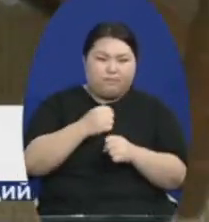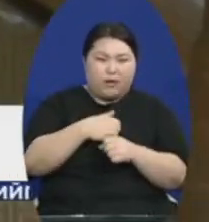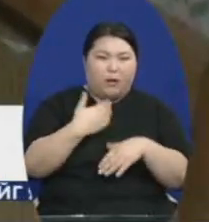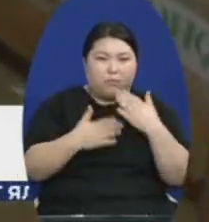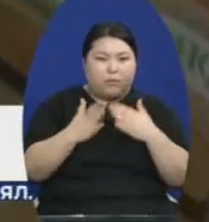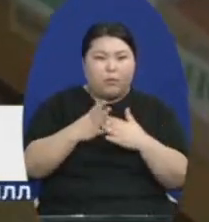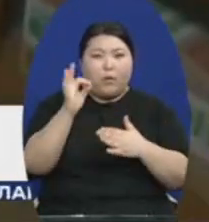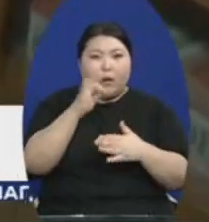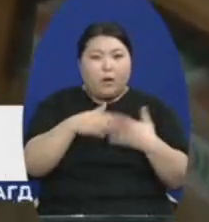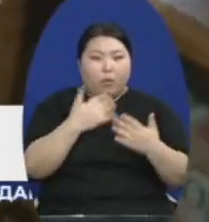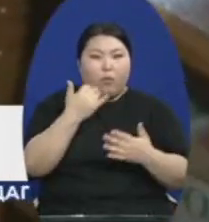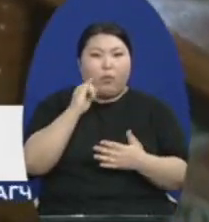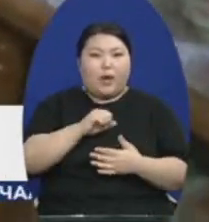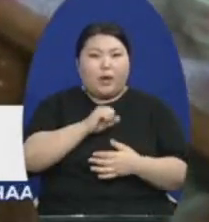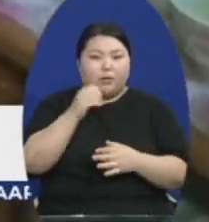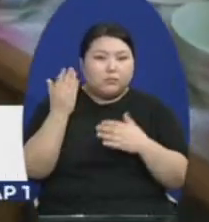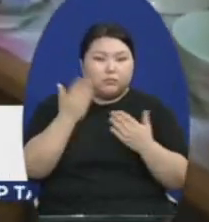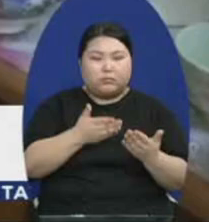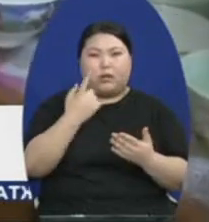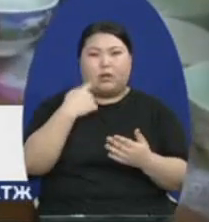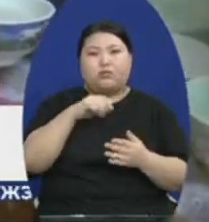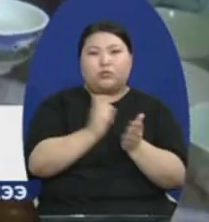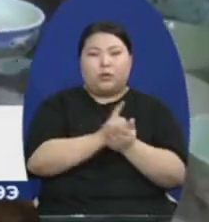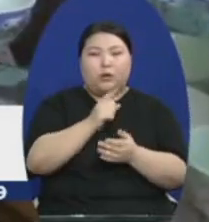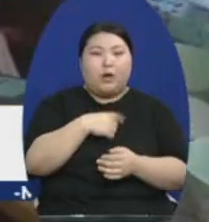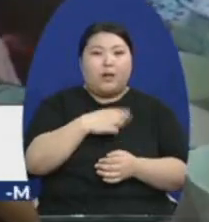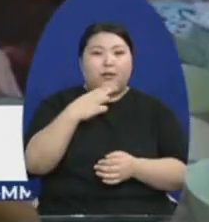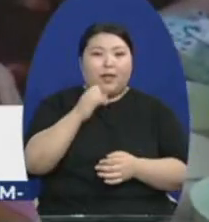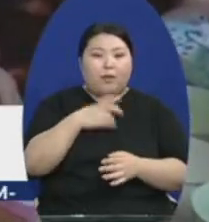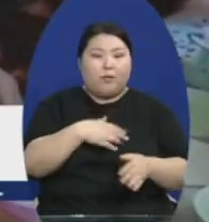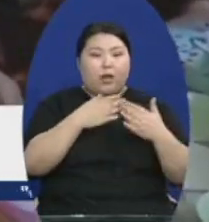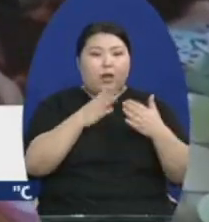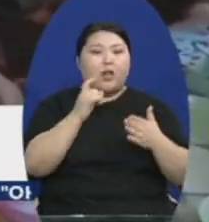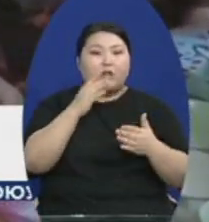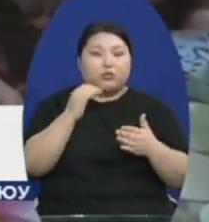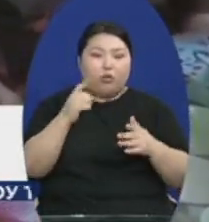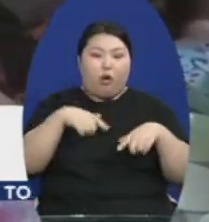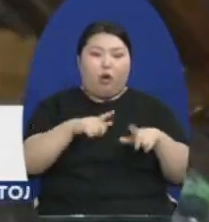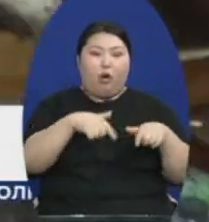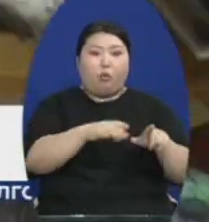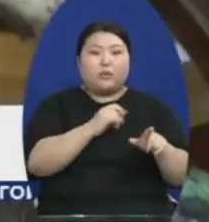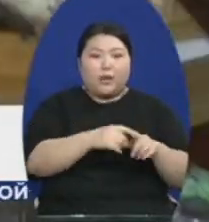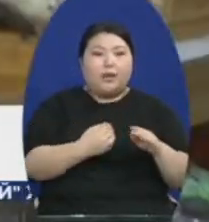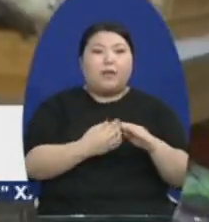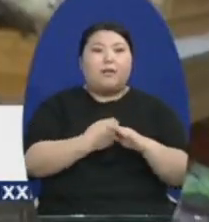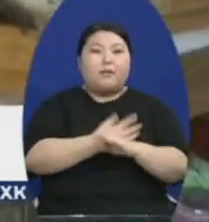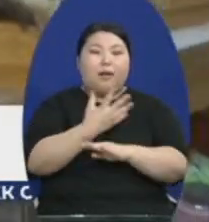нь шийдэж бол юм аа. Эдийн нутгийн хэвлэлийн тусгаж ээжийнхээ голын усаар арай ногоогоо